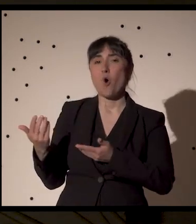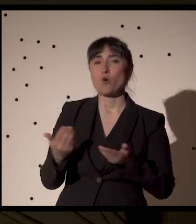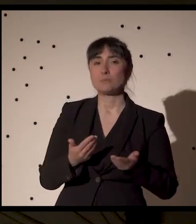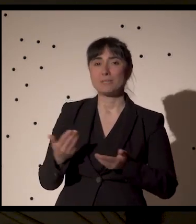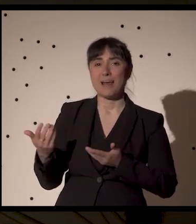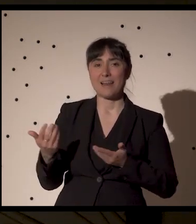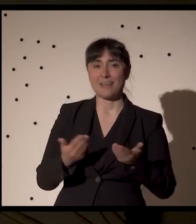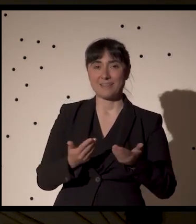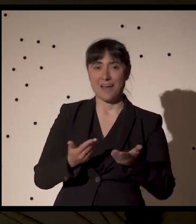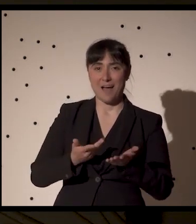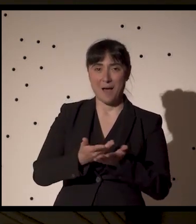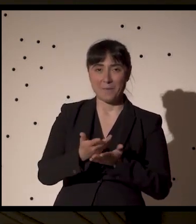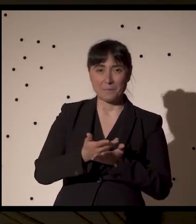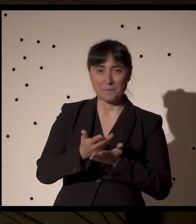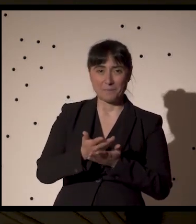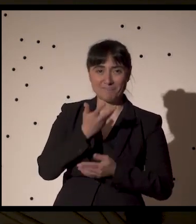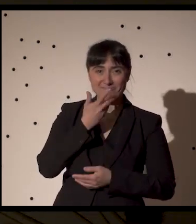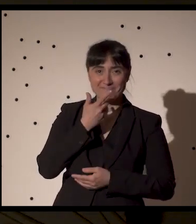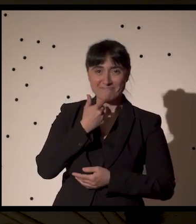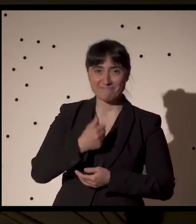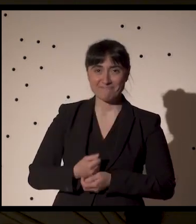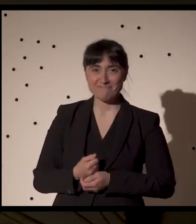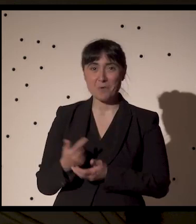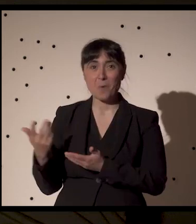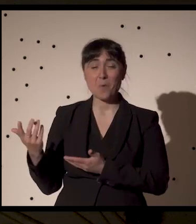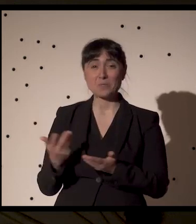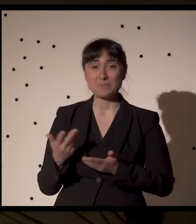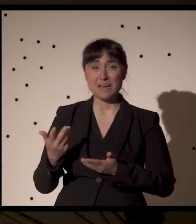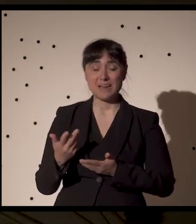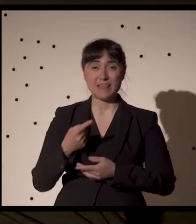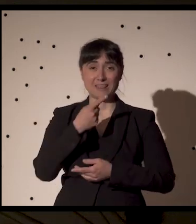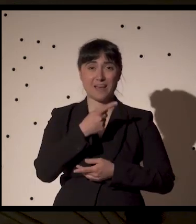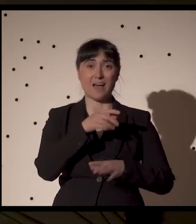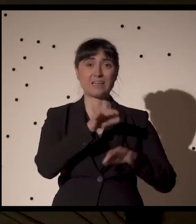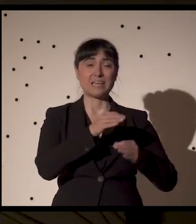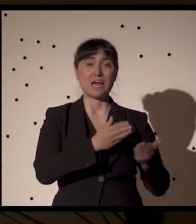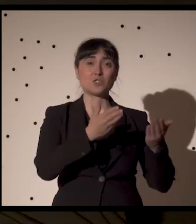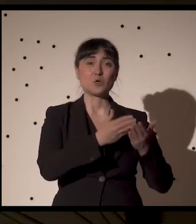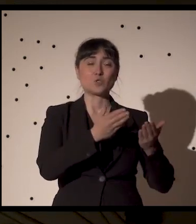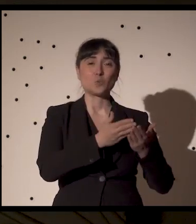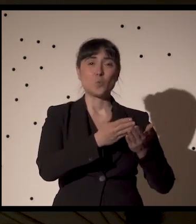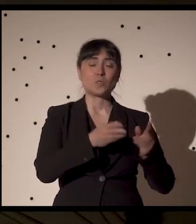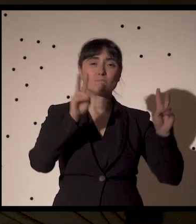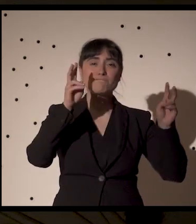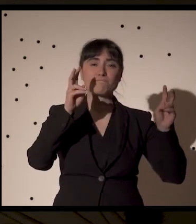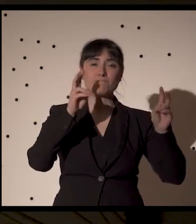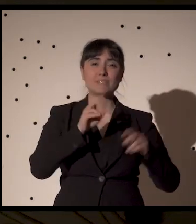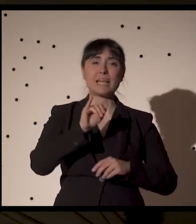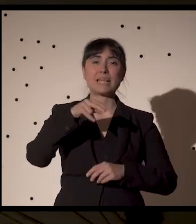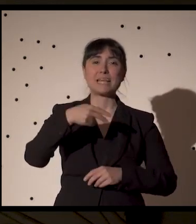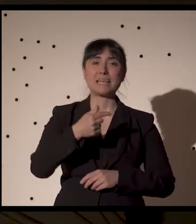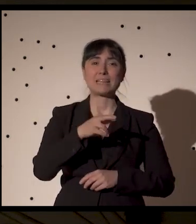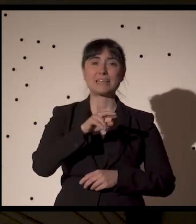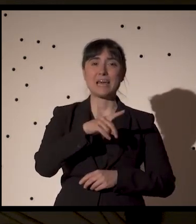per l'ospitalità abbiamo al Teatro Studio L'interpretazione dei sogni il nuovo lavoro di